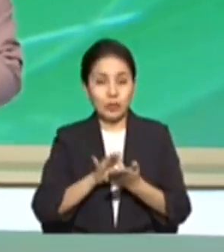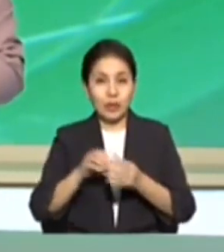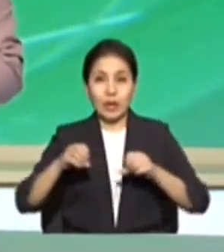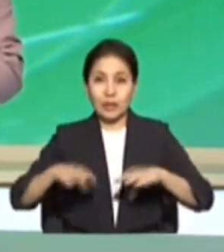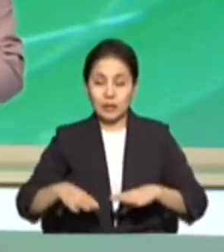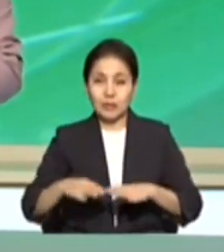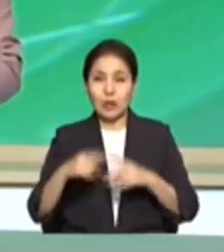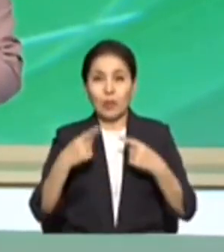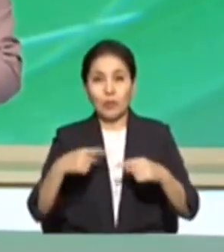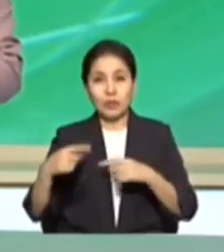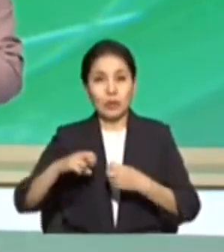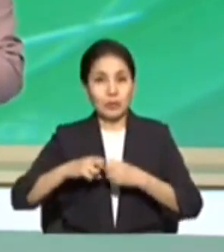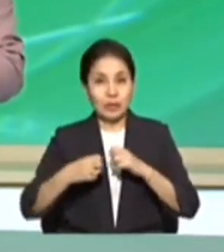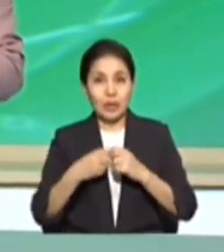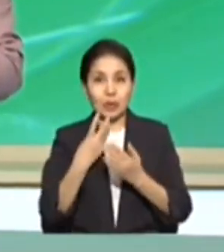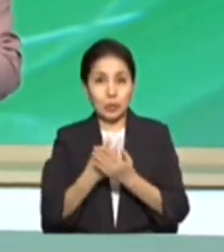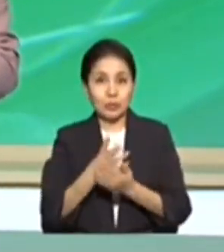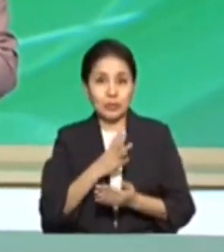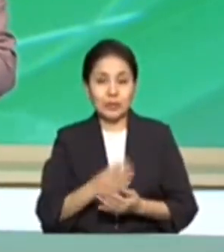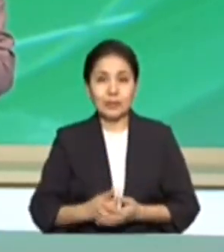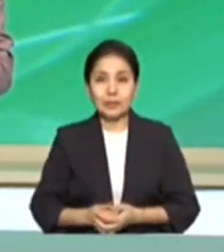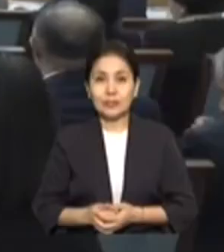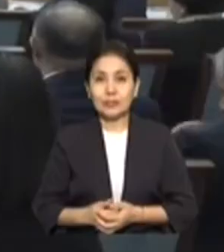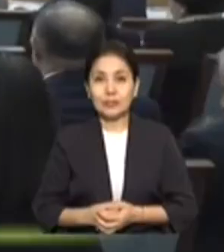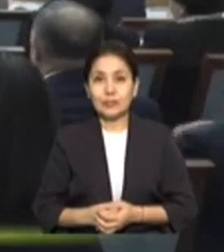hamda boshqa qator masalalar ko'rib chiqildi.